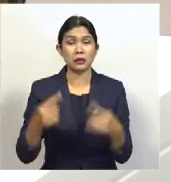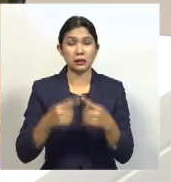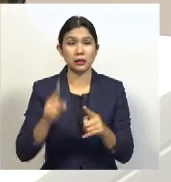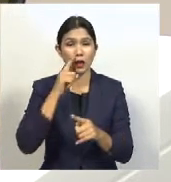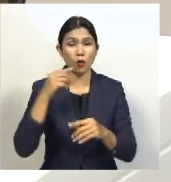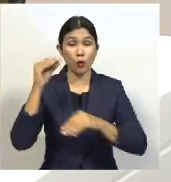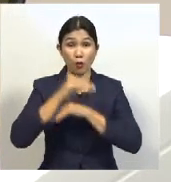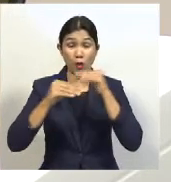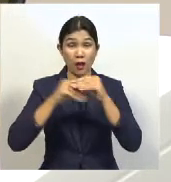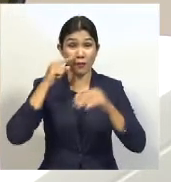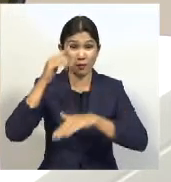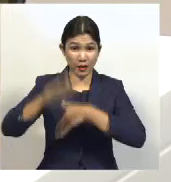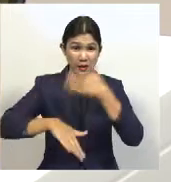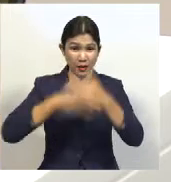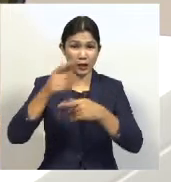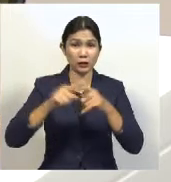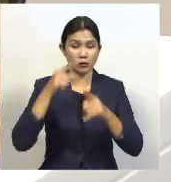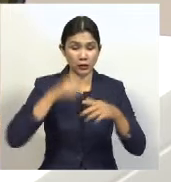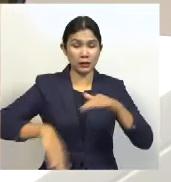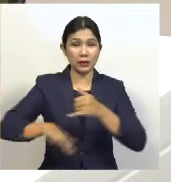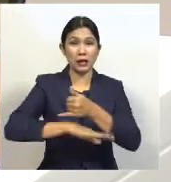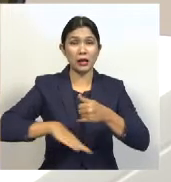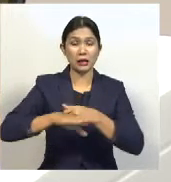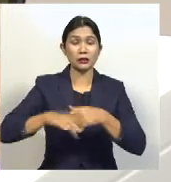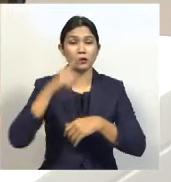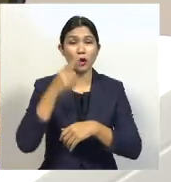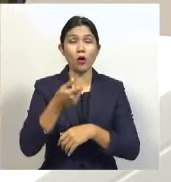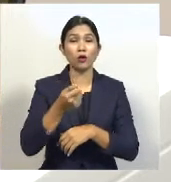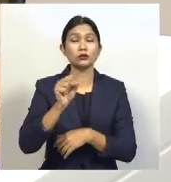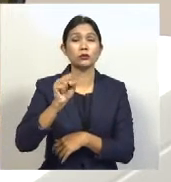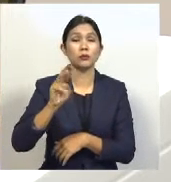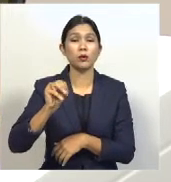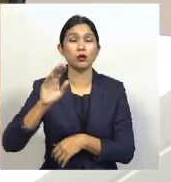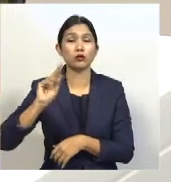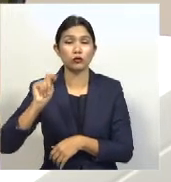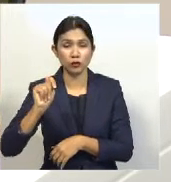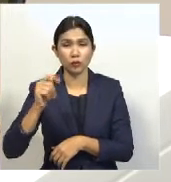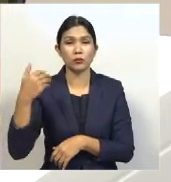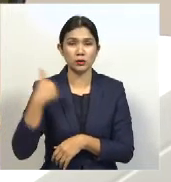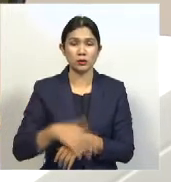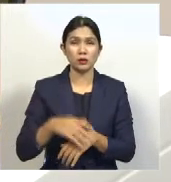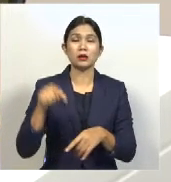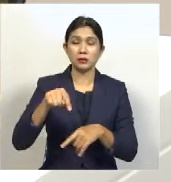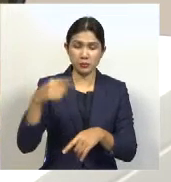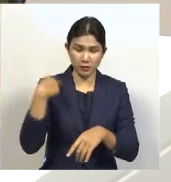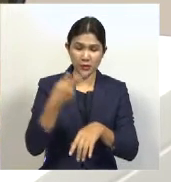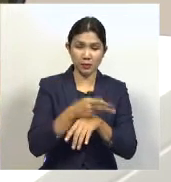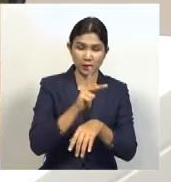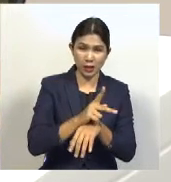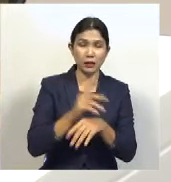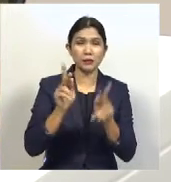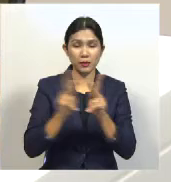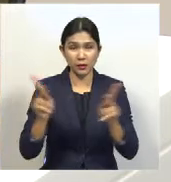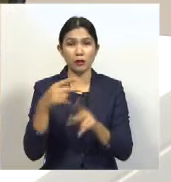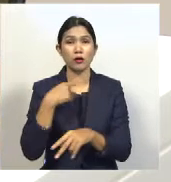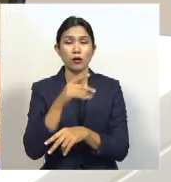ใหญ่ๆนั้นอยู่ในหากที่สตจะต้องดูการหน่วยงานทั้งหมดที่มีอุปสรรคภาคใต้ทั้งหมดมีกรรมการมีคณะกรรมการกกตน